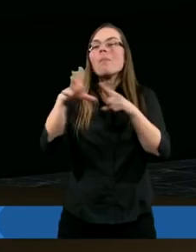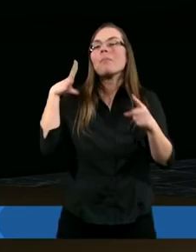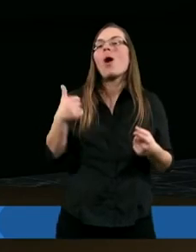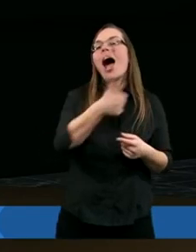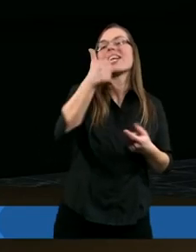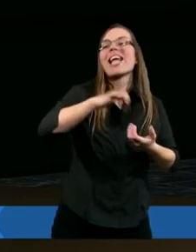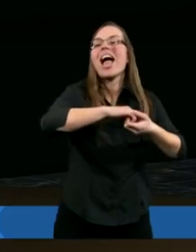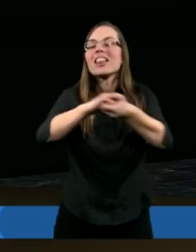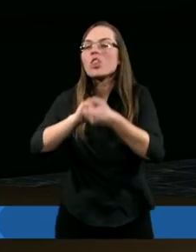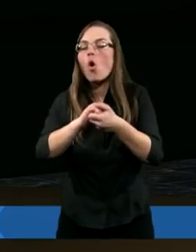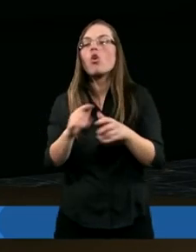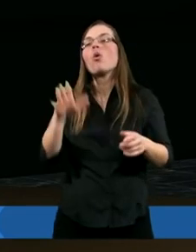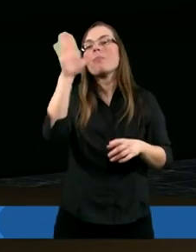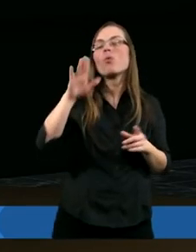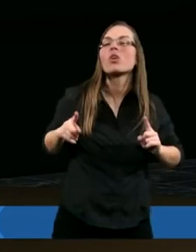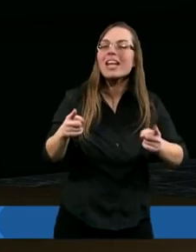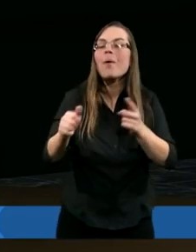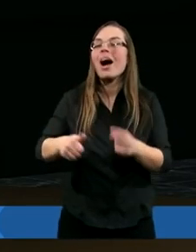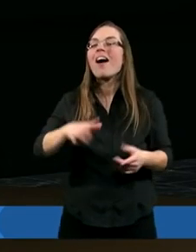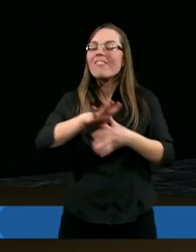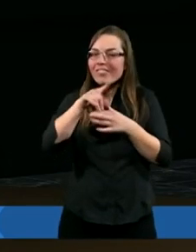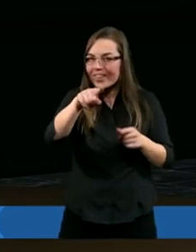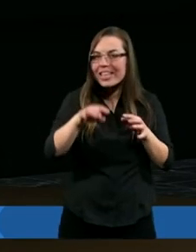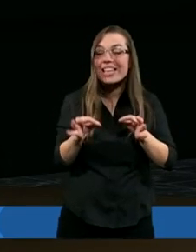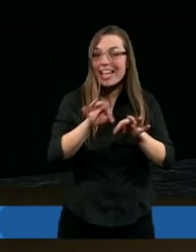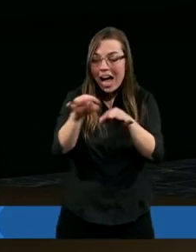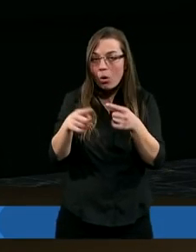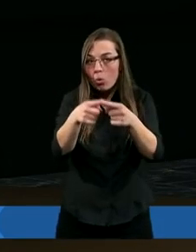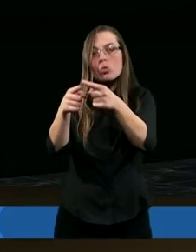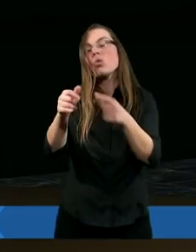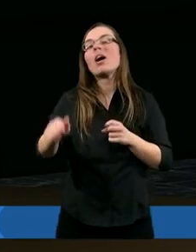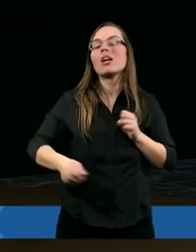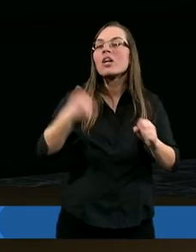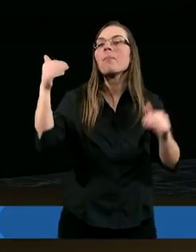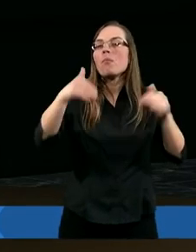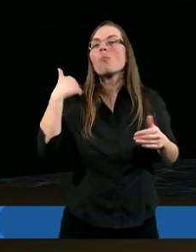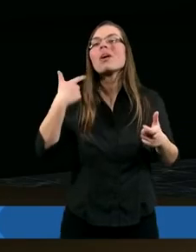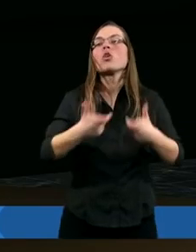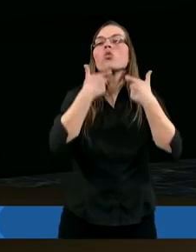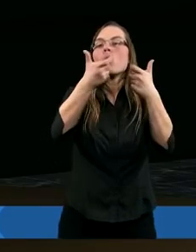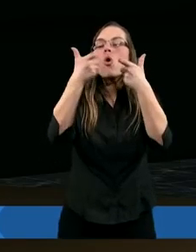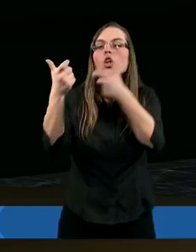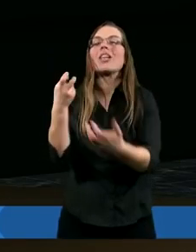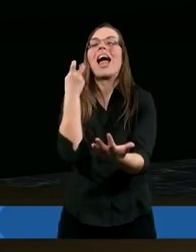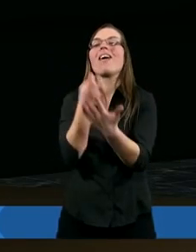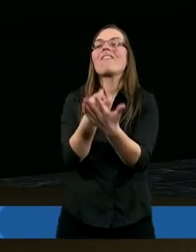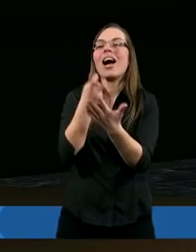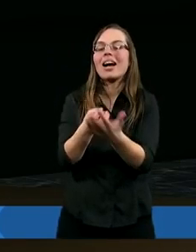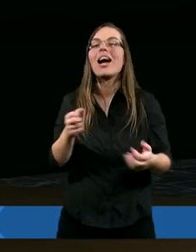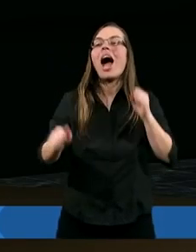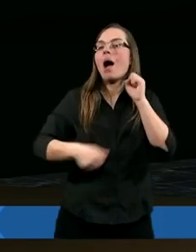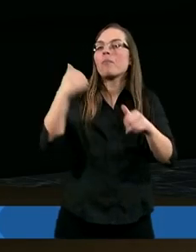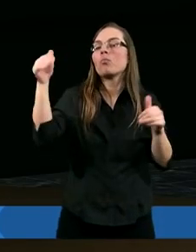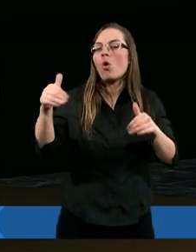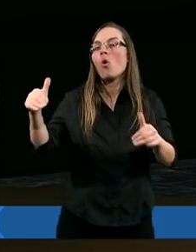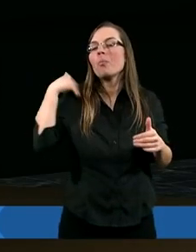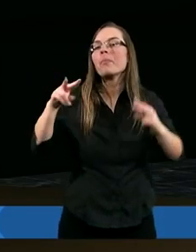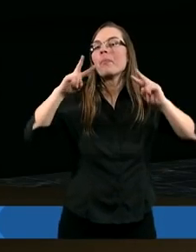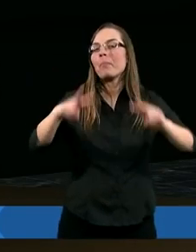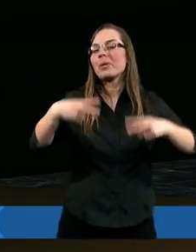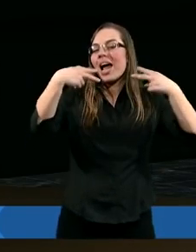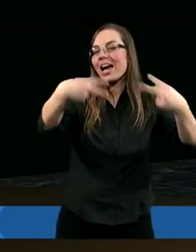jedność. Duch Święty działa w tym kierunku, aby mogła być głoszona Ewangelia, aby mogła